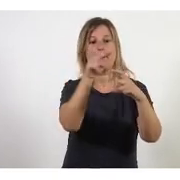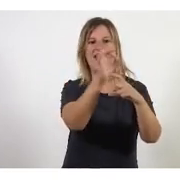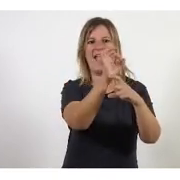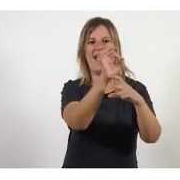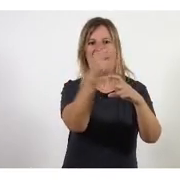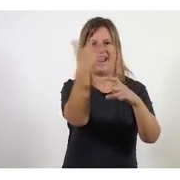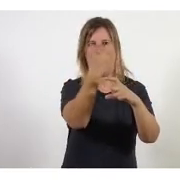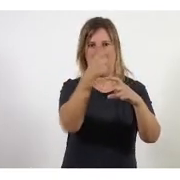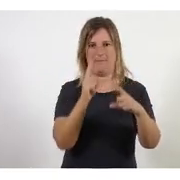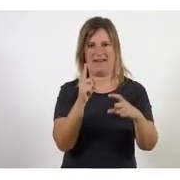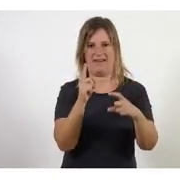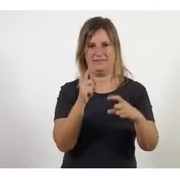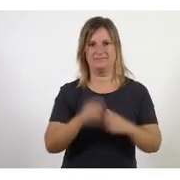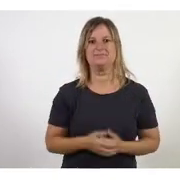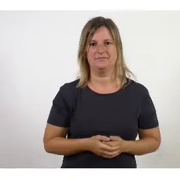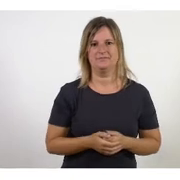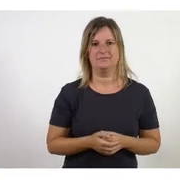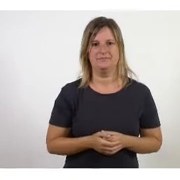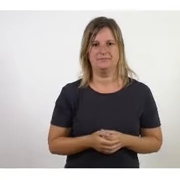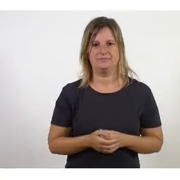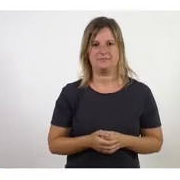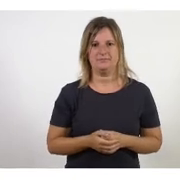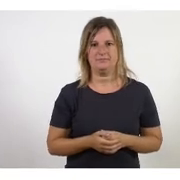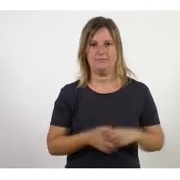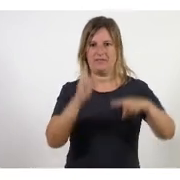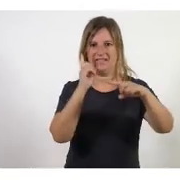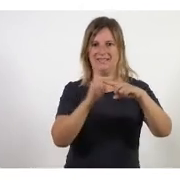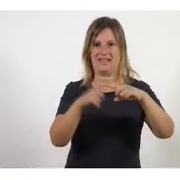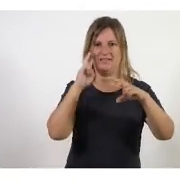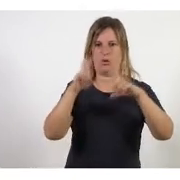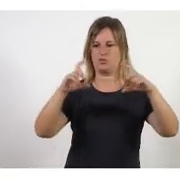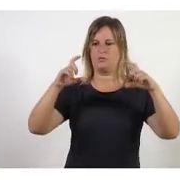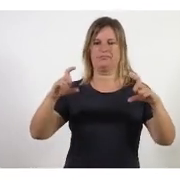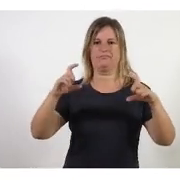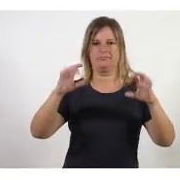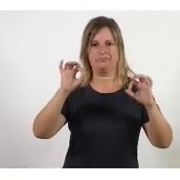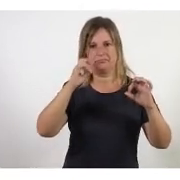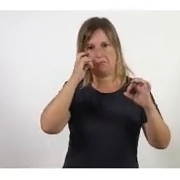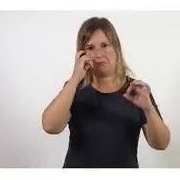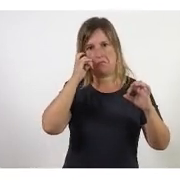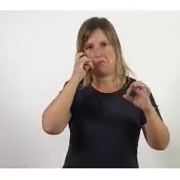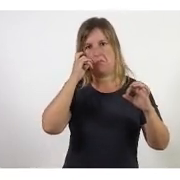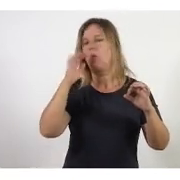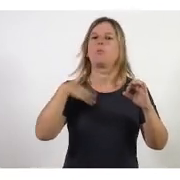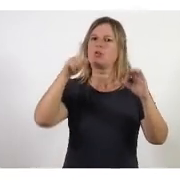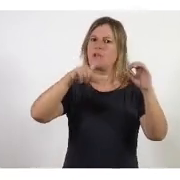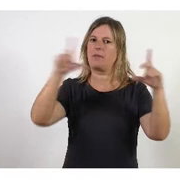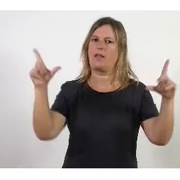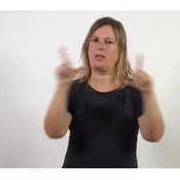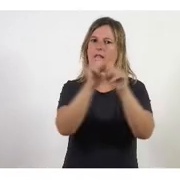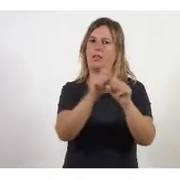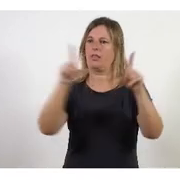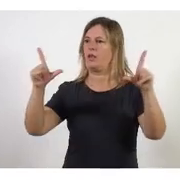La vista es veu com desviada. Vale? Col·loqueu-vos en el centre de la pantalla i aquí podeu fer servir transicions creatives. Si feu